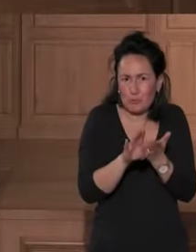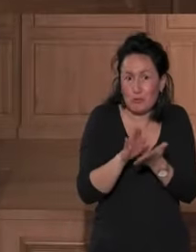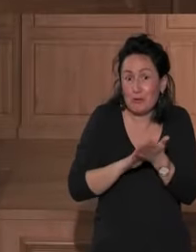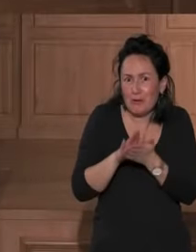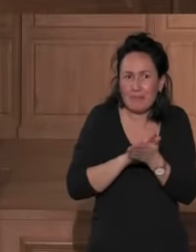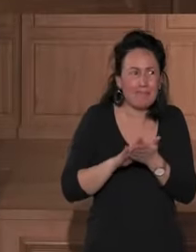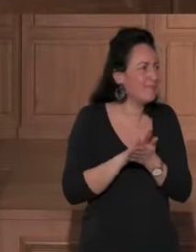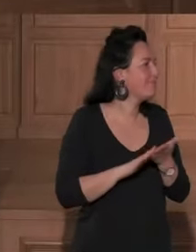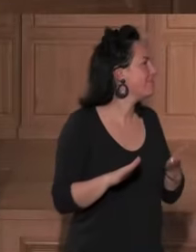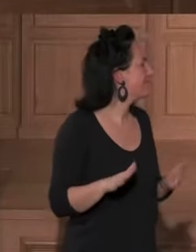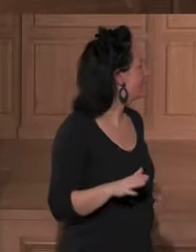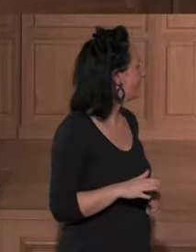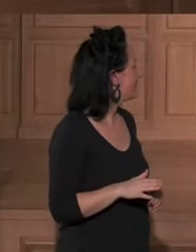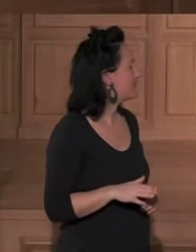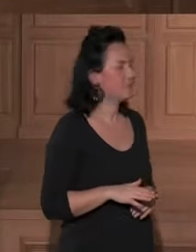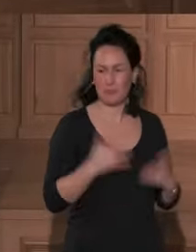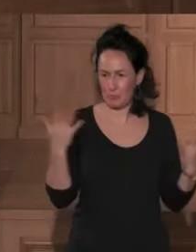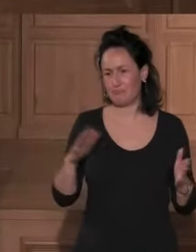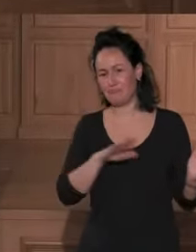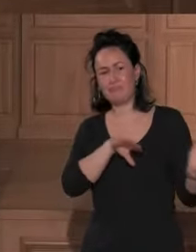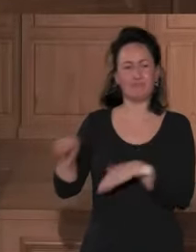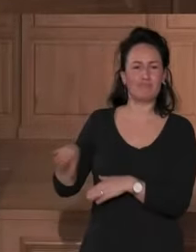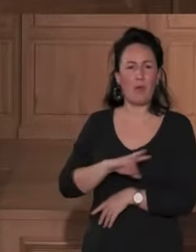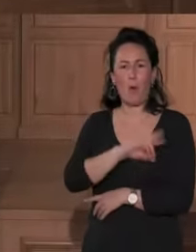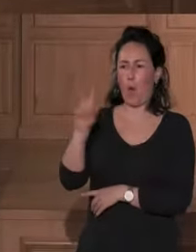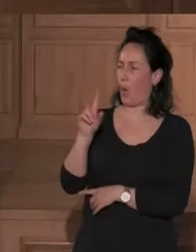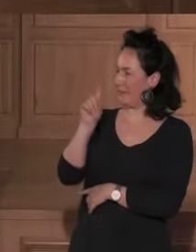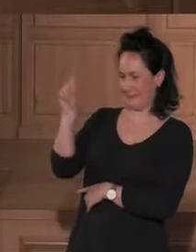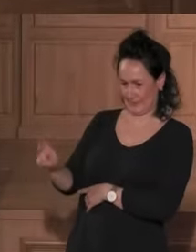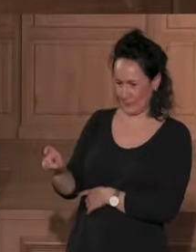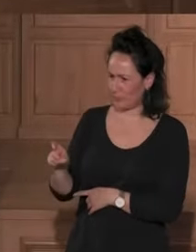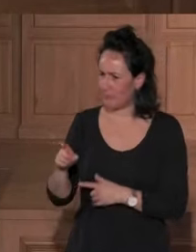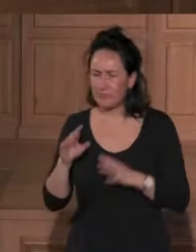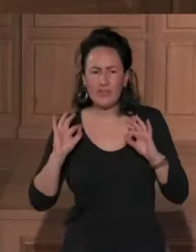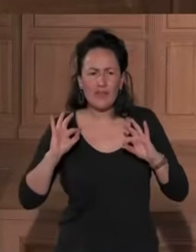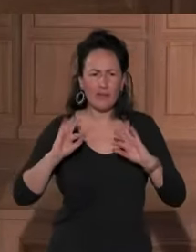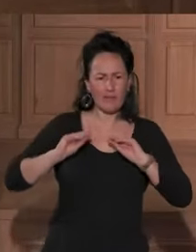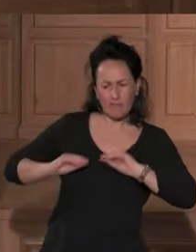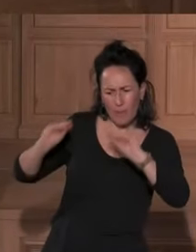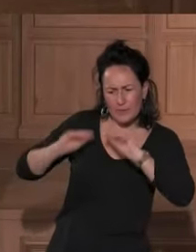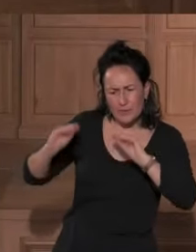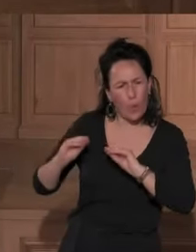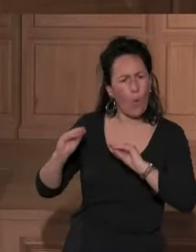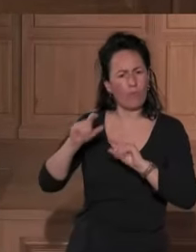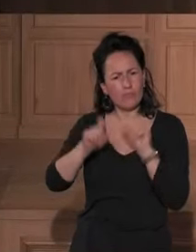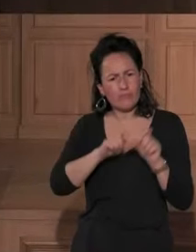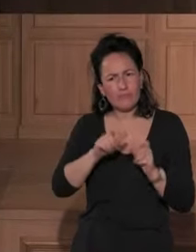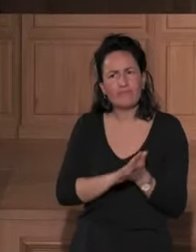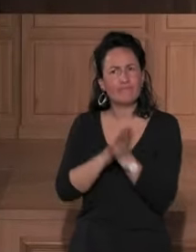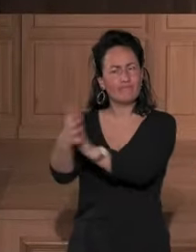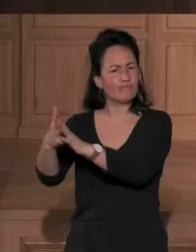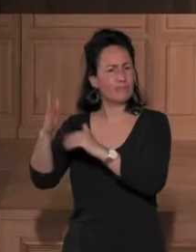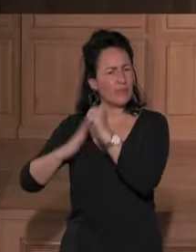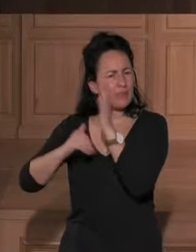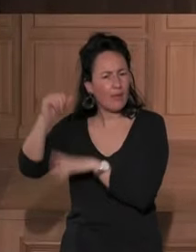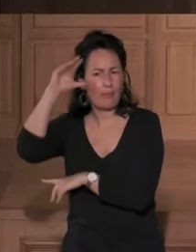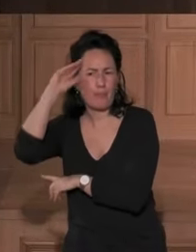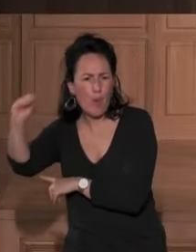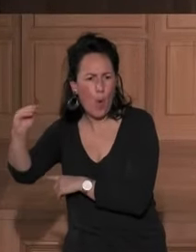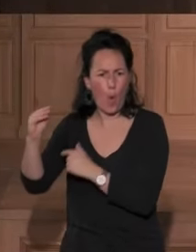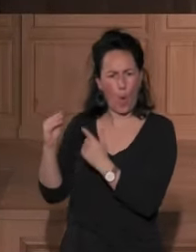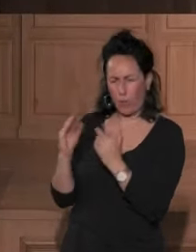participant. Bonsoir, dit la personne. Vous parlez de formation, de professionnalisation, de scolarité pour vos jeunes autistes. Avez-vous des jeunes